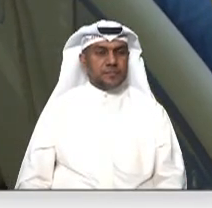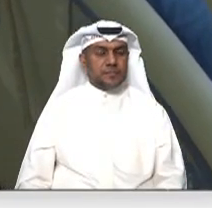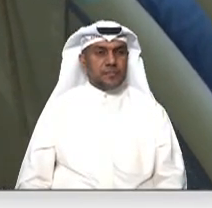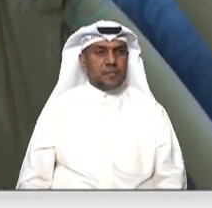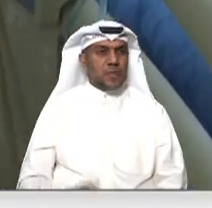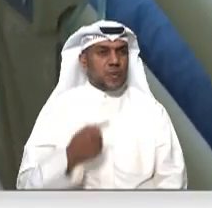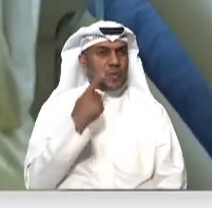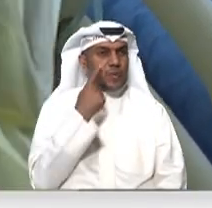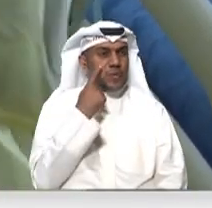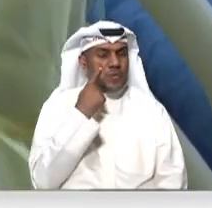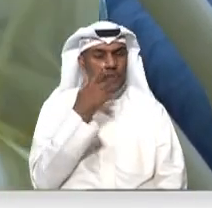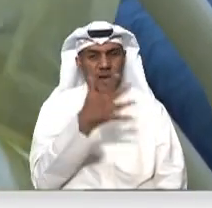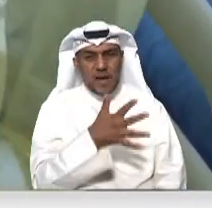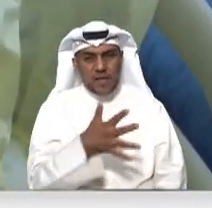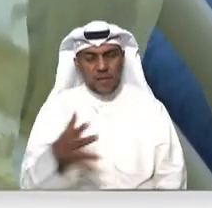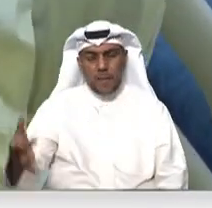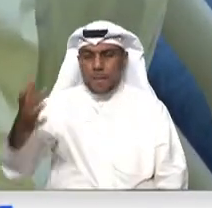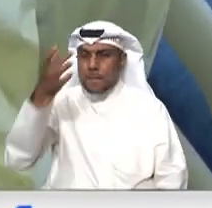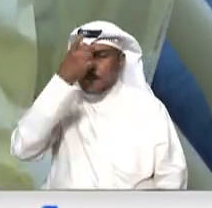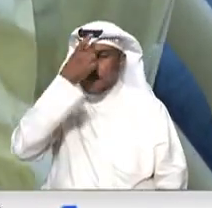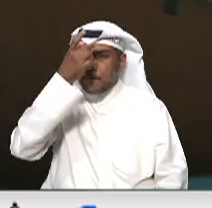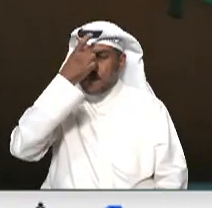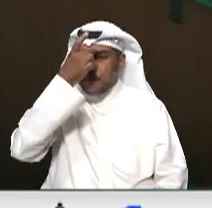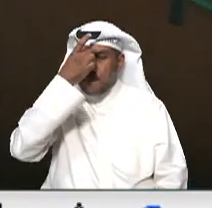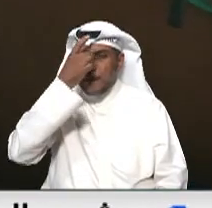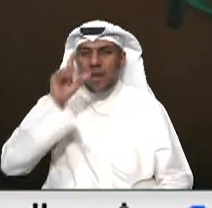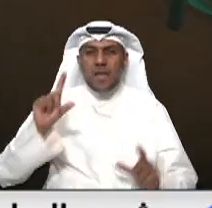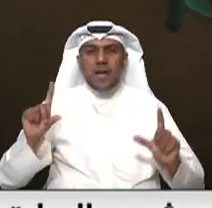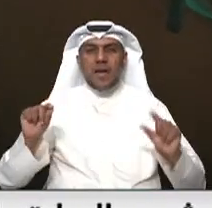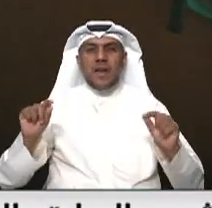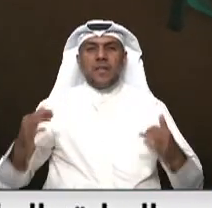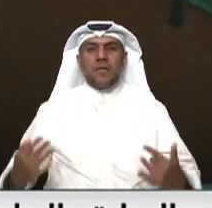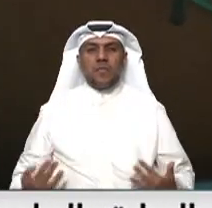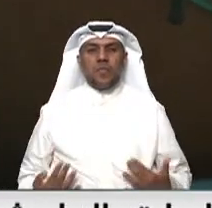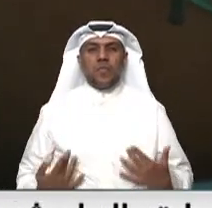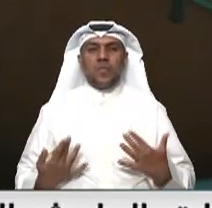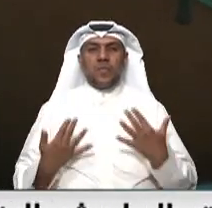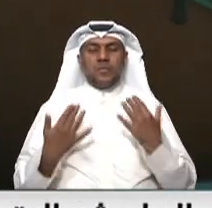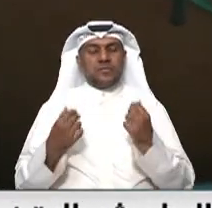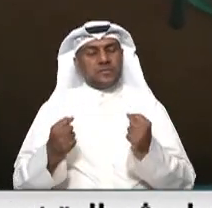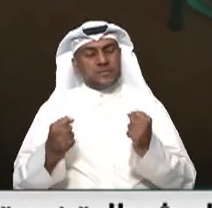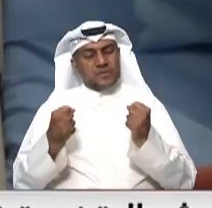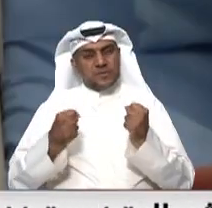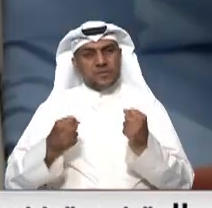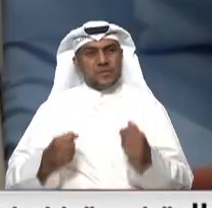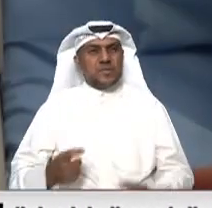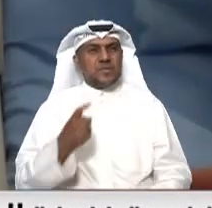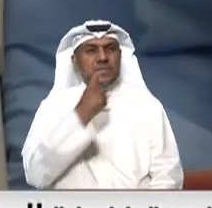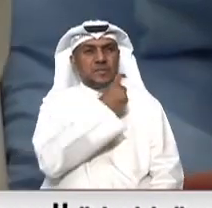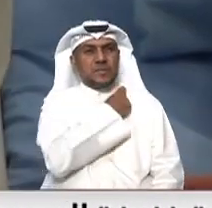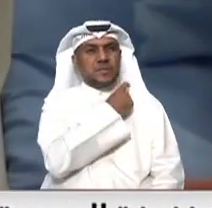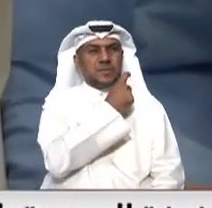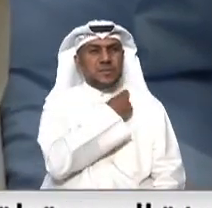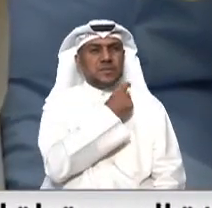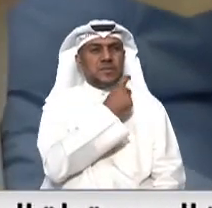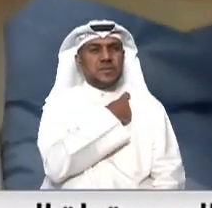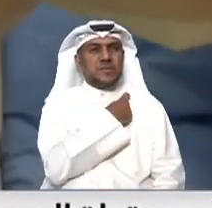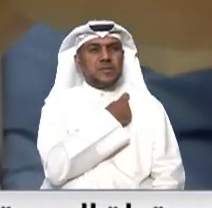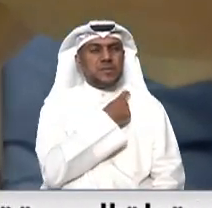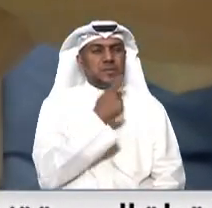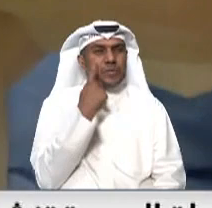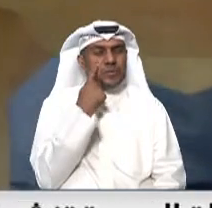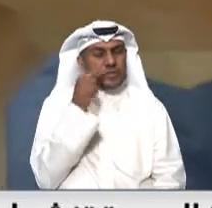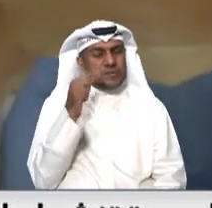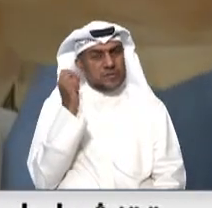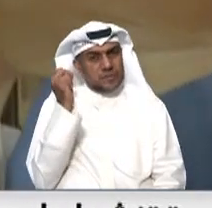عدد من الاطفال المصابين بالسرطان تحدث لديهم انتكاسات بعد تلقي العلاج الكيماوي ابتكار